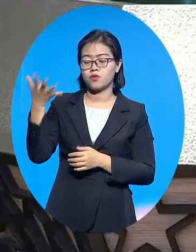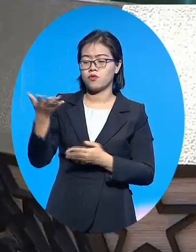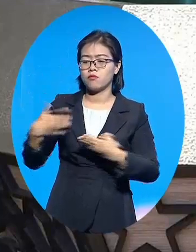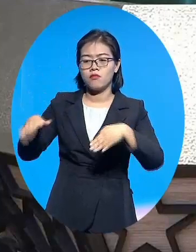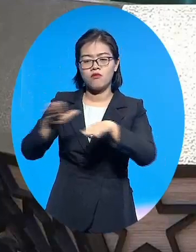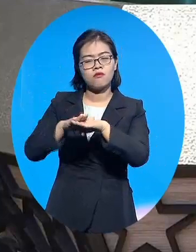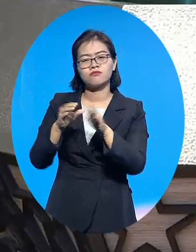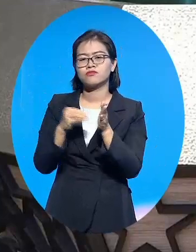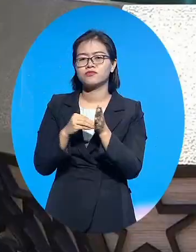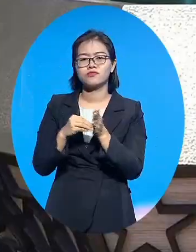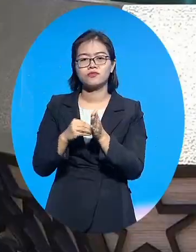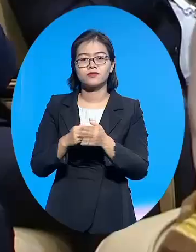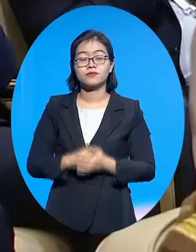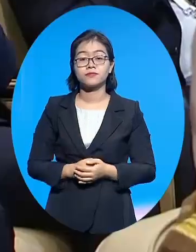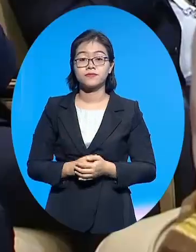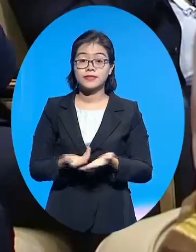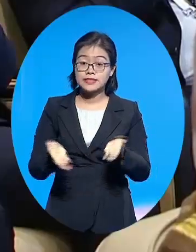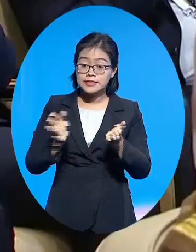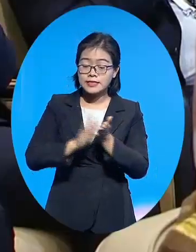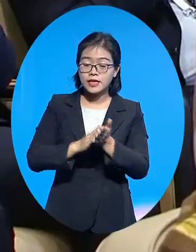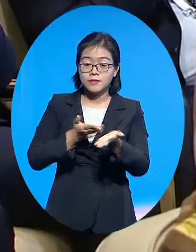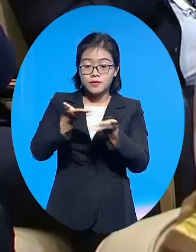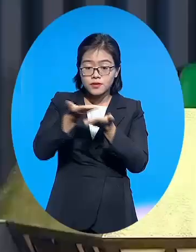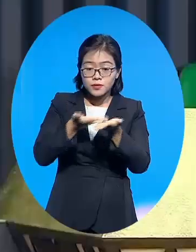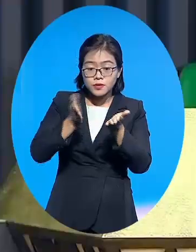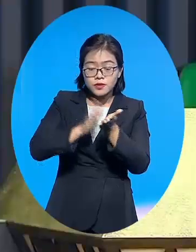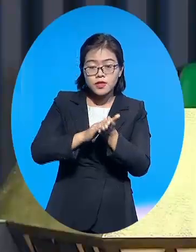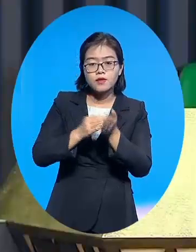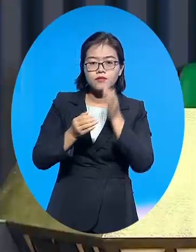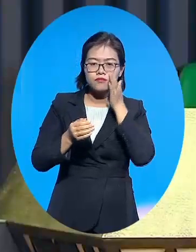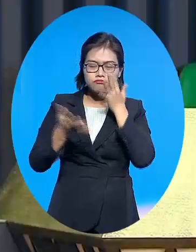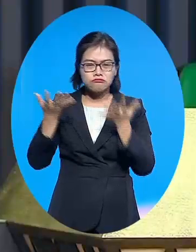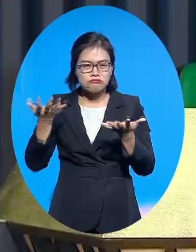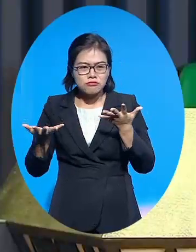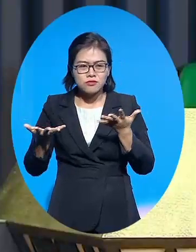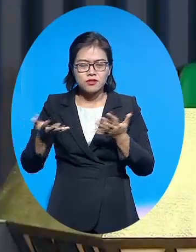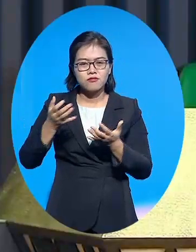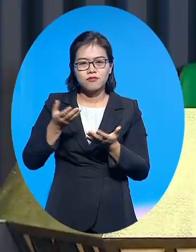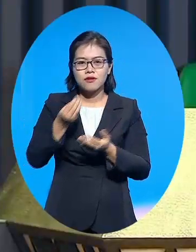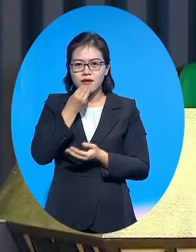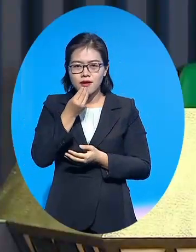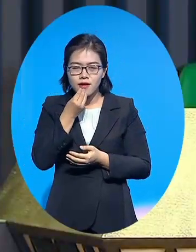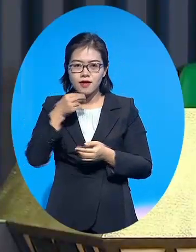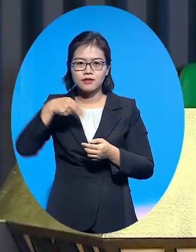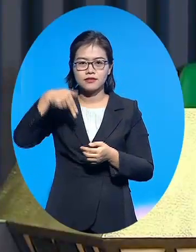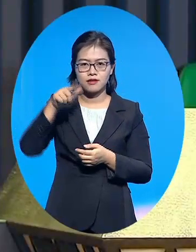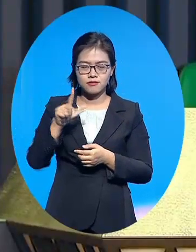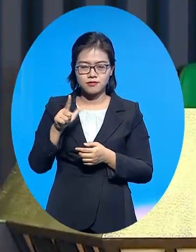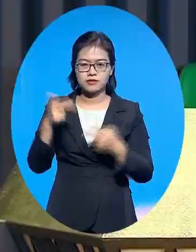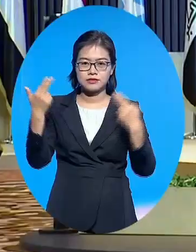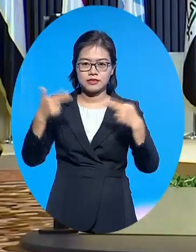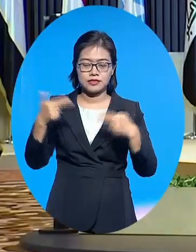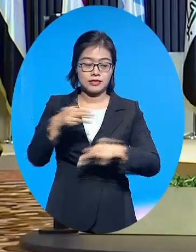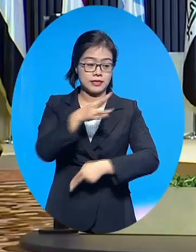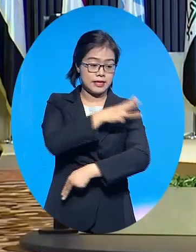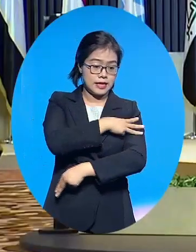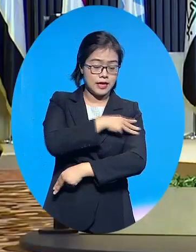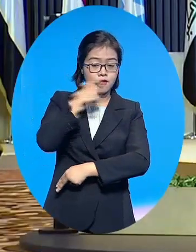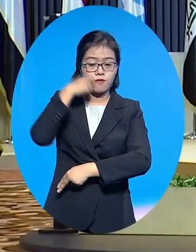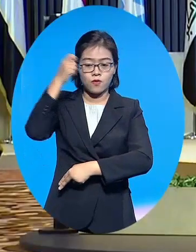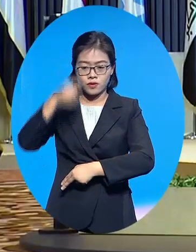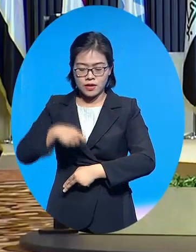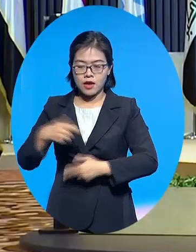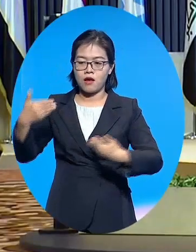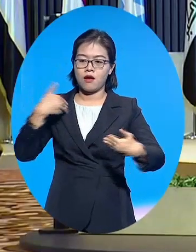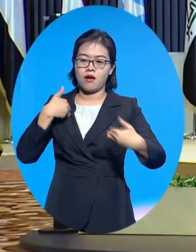ra hội nghị cũng đã thảo luận về các cuộc khủng hoảng lương thực và năng lượng do ảnh hưởng từ Chiến dịch quân sự của Nga tại Ukraine khiến nhiều nước Ả Rập phải